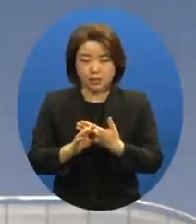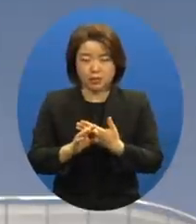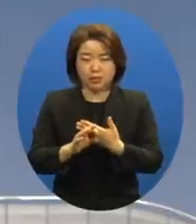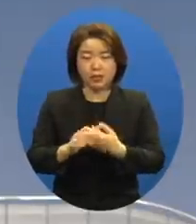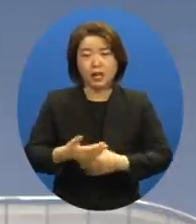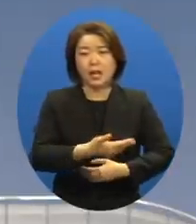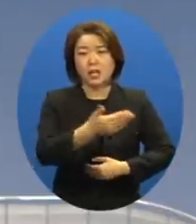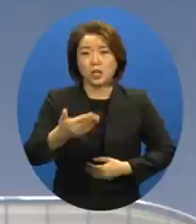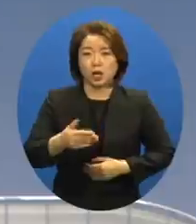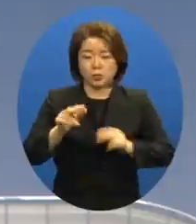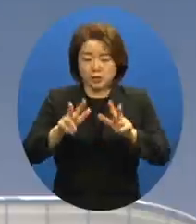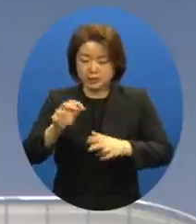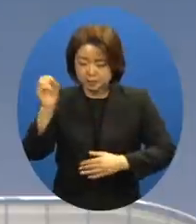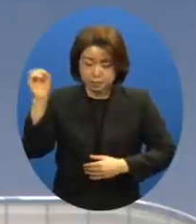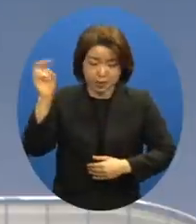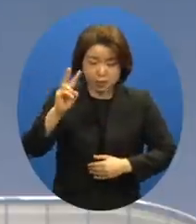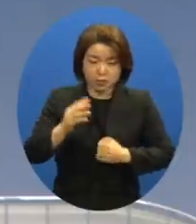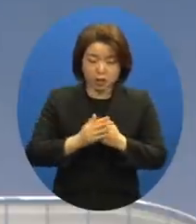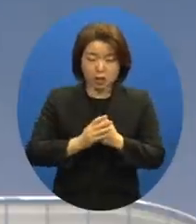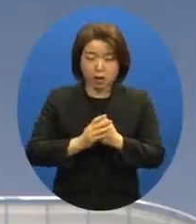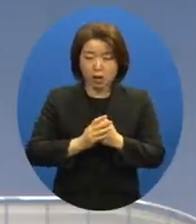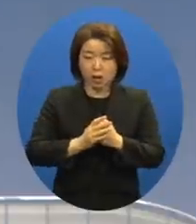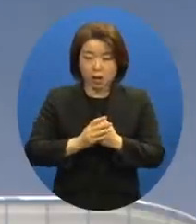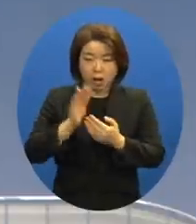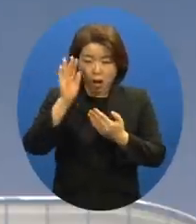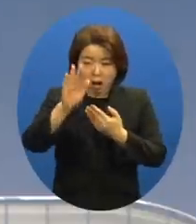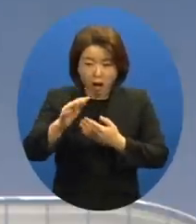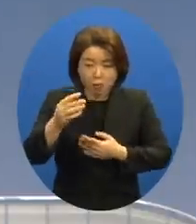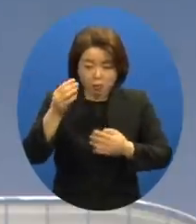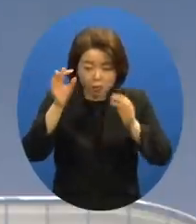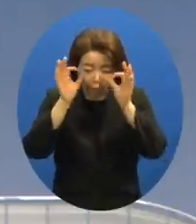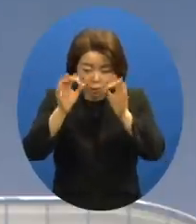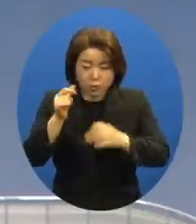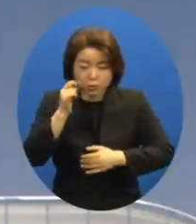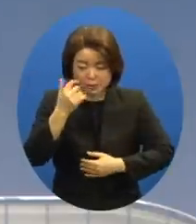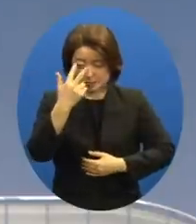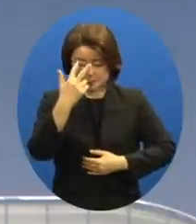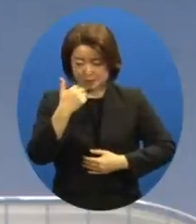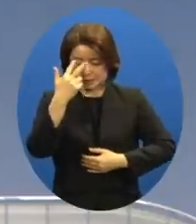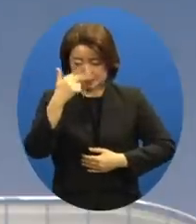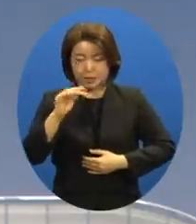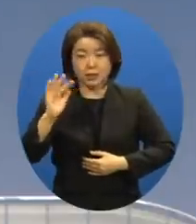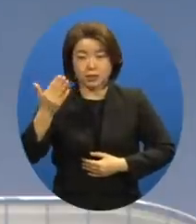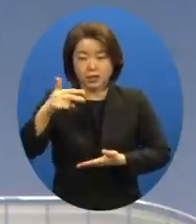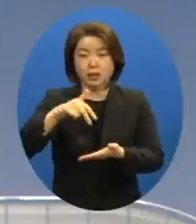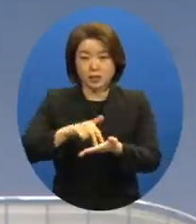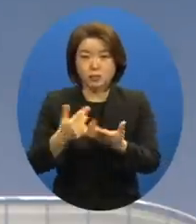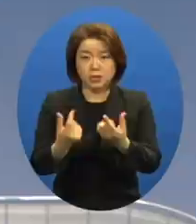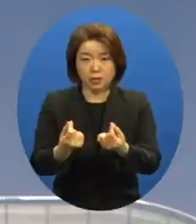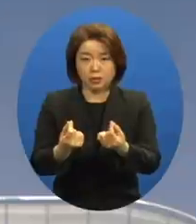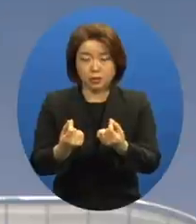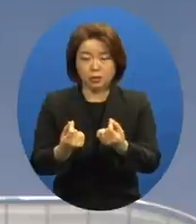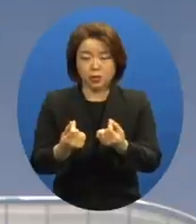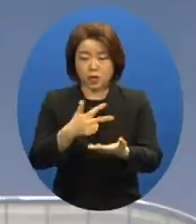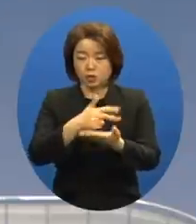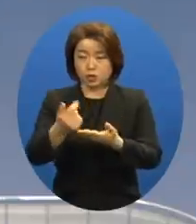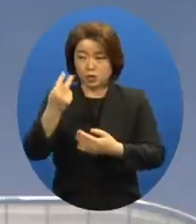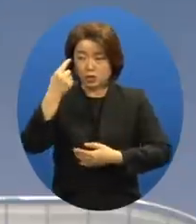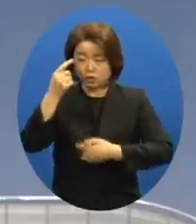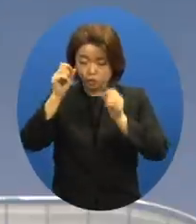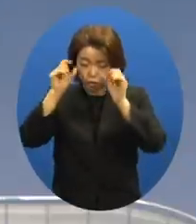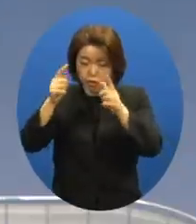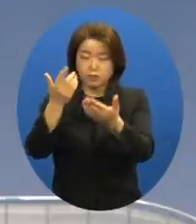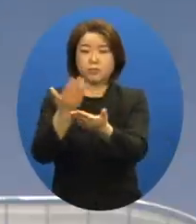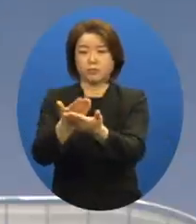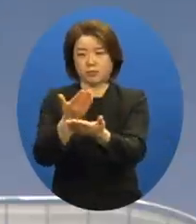여러분이 지금 갑자기 앞을 보지 못하는 맹인이 된 것과 같은 심정으로 주님께 눈을 뜨게 해달라고 구하셔야